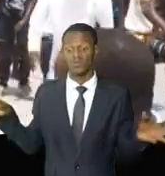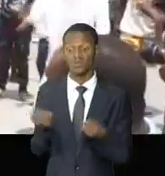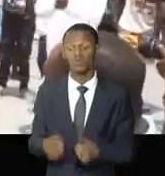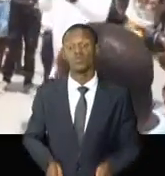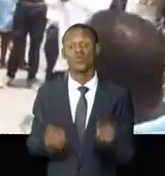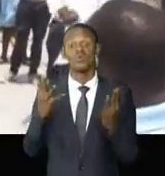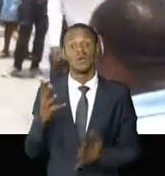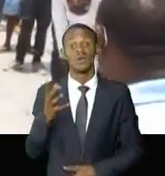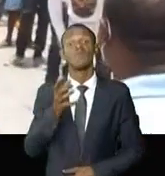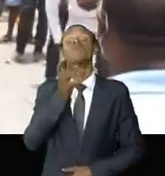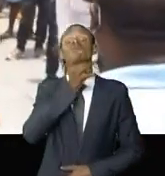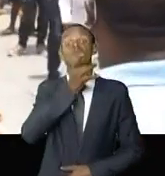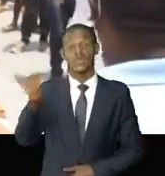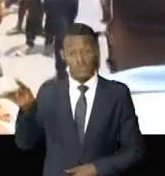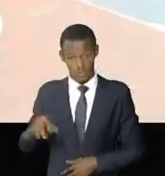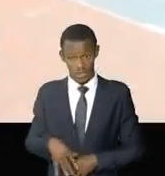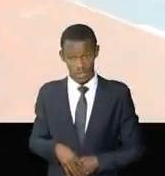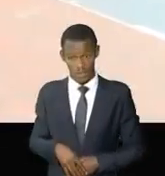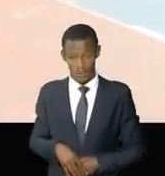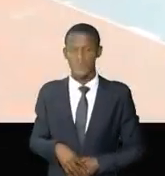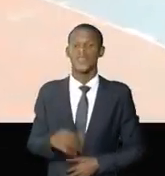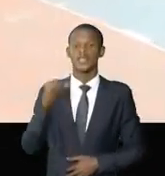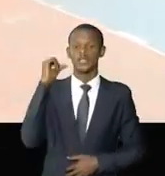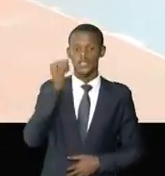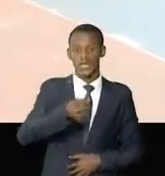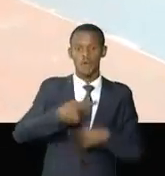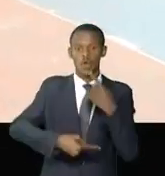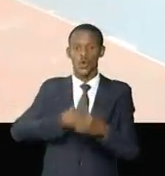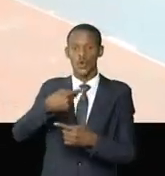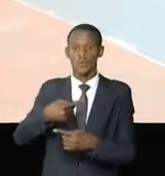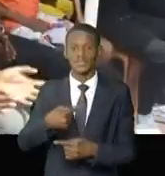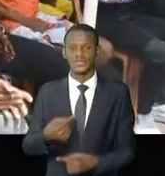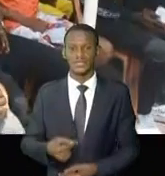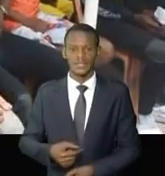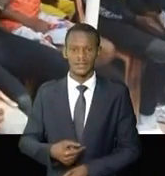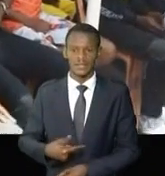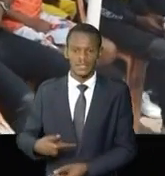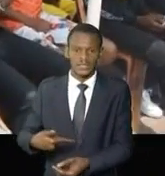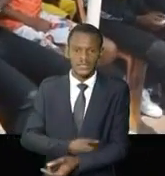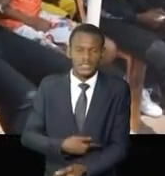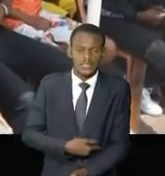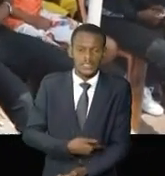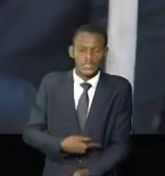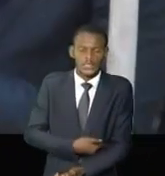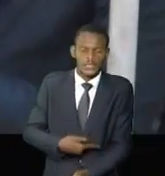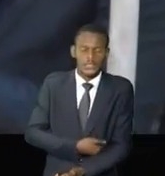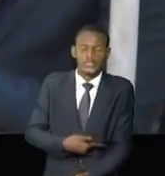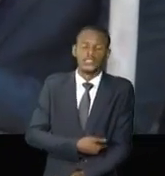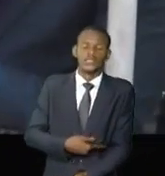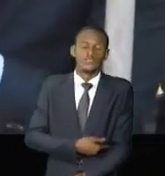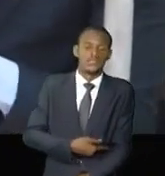jeudi, la désintoxication commence et la classification selon le niveau de chacun. Primériens, diplômés d'État